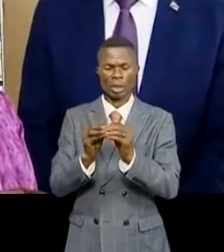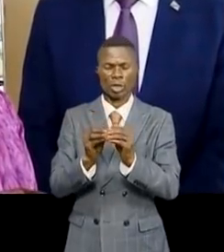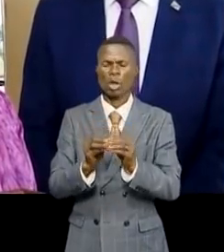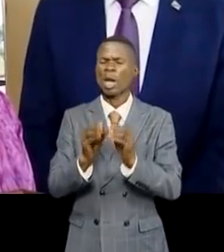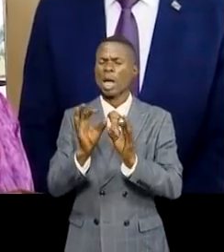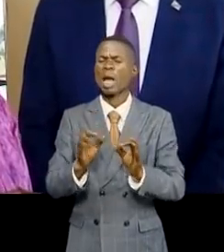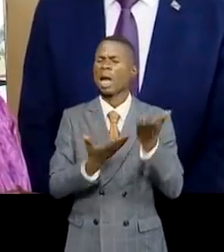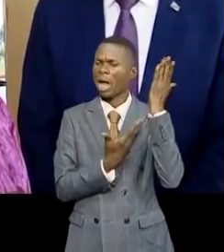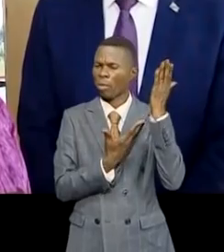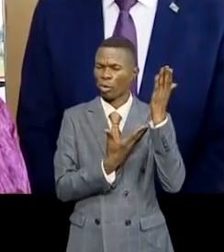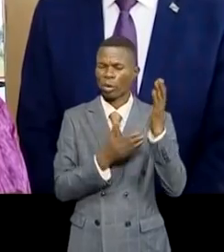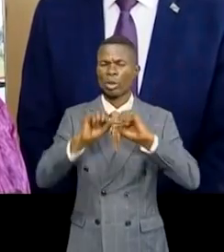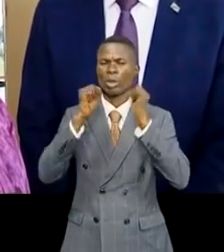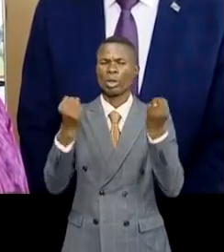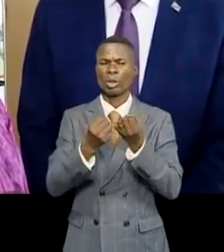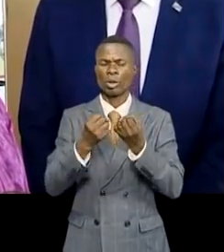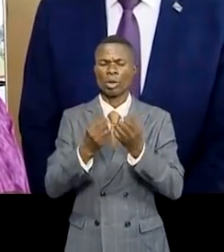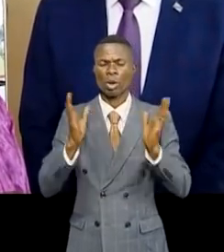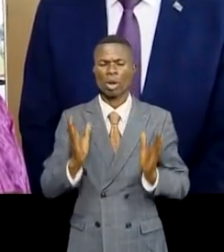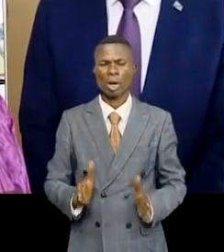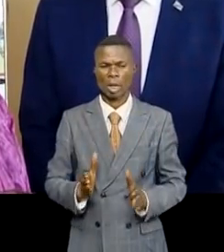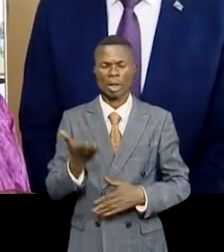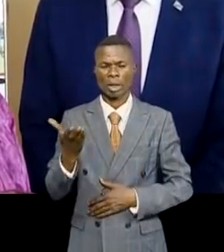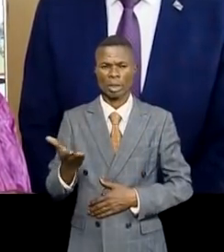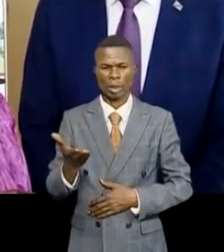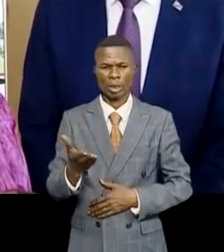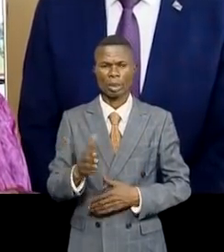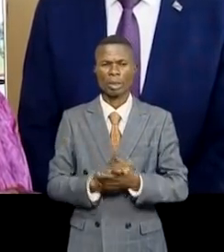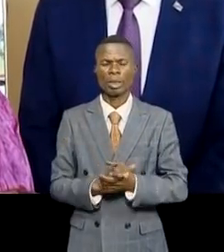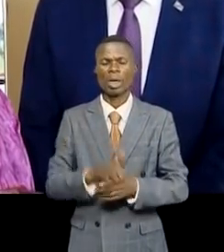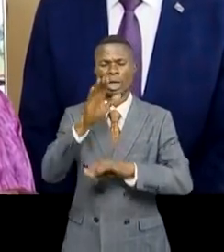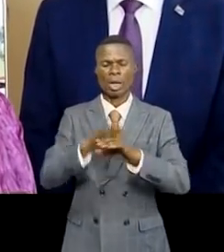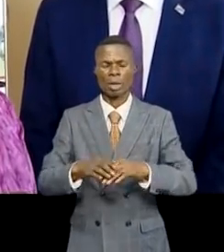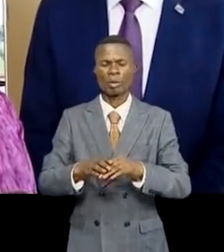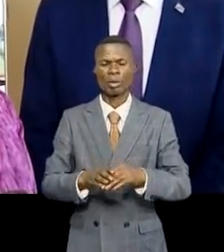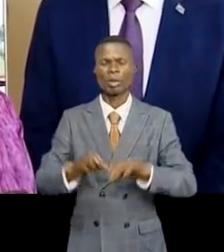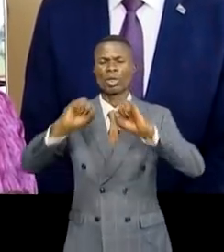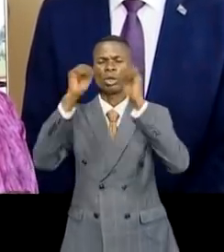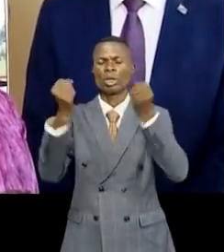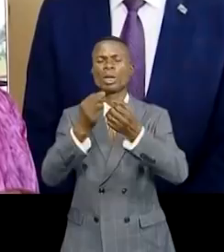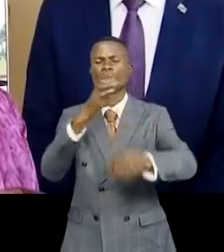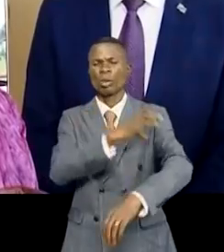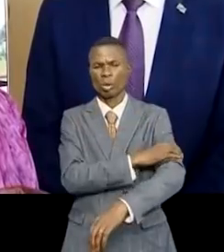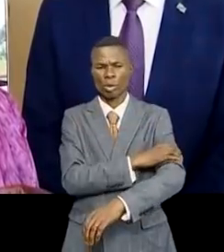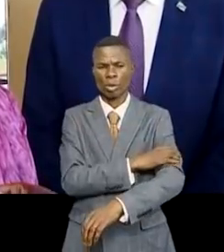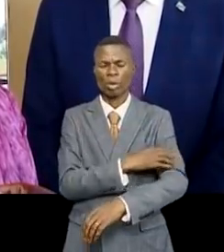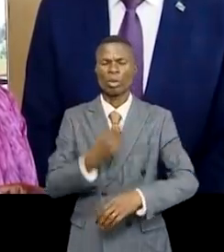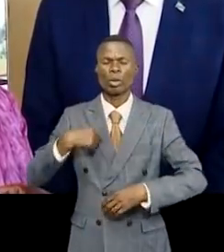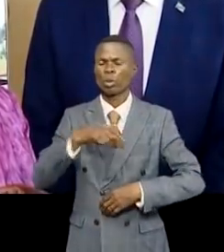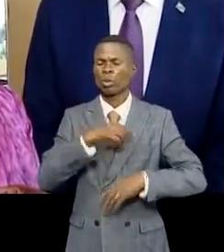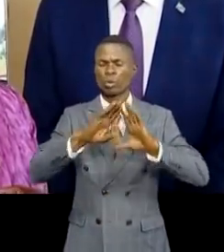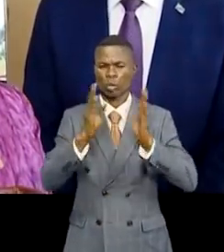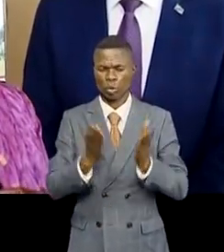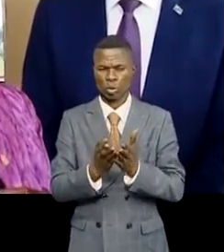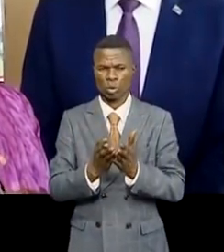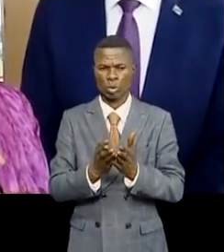que la société congolaise à tous les niveaux, donc les artistes, les intellectuels, la société civile, pour que nous puissions tous ensemble